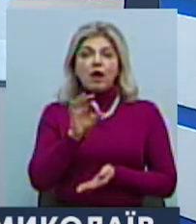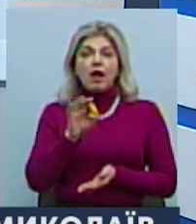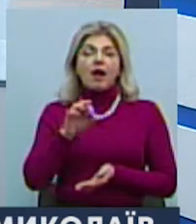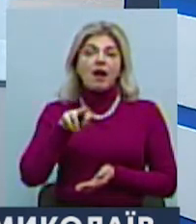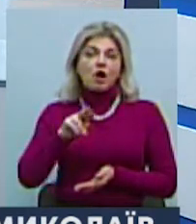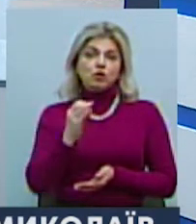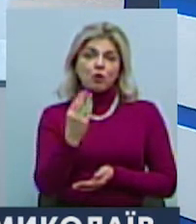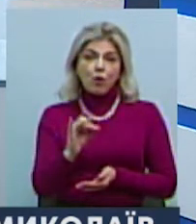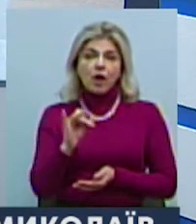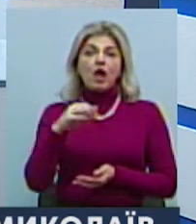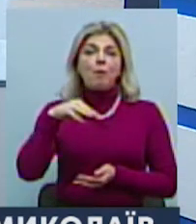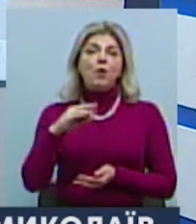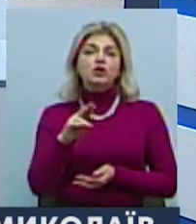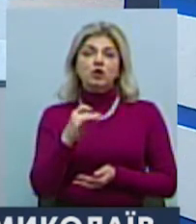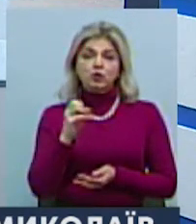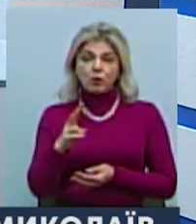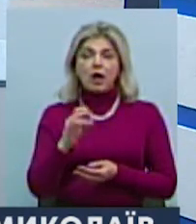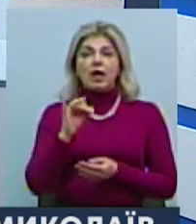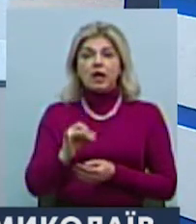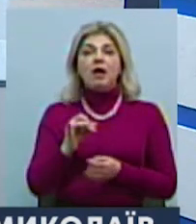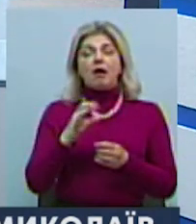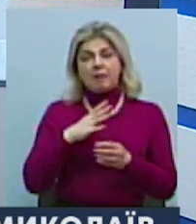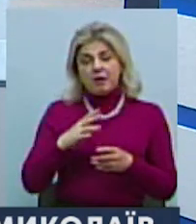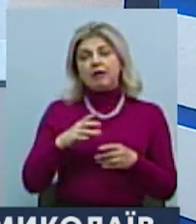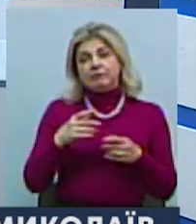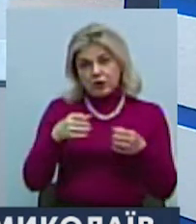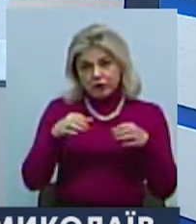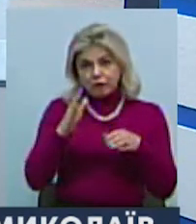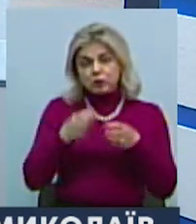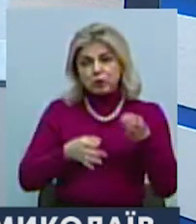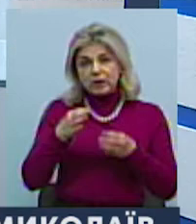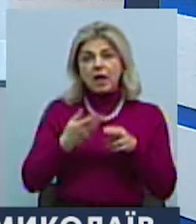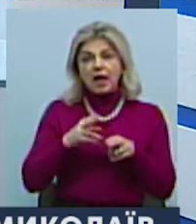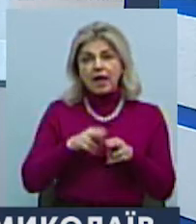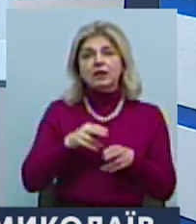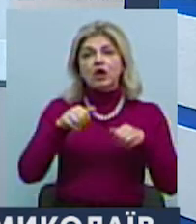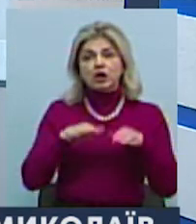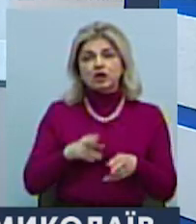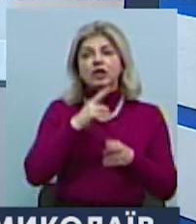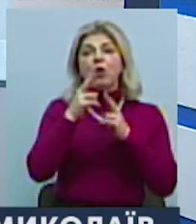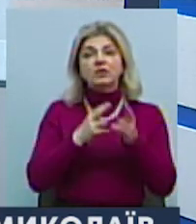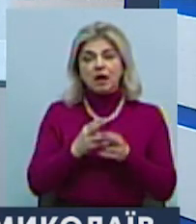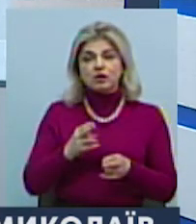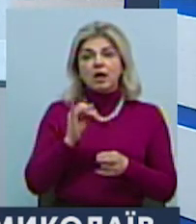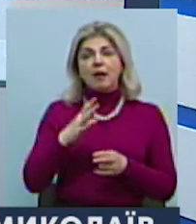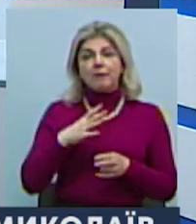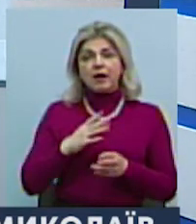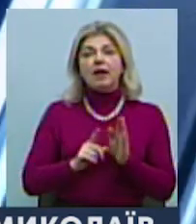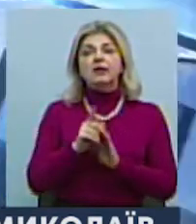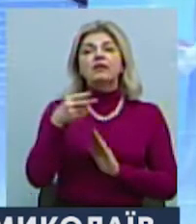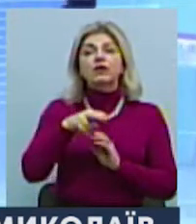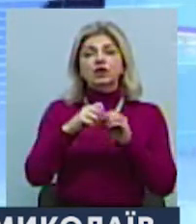Мосійчук. В уряді заявили, рішення оскаржать. Обов'язки міністра охорони здоров'я Уляна Супрун виконувала від липня 2016